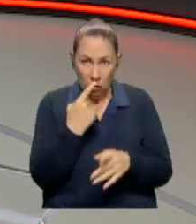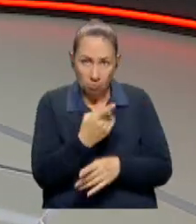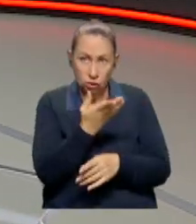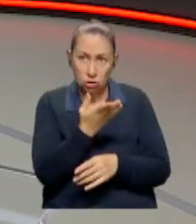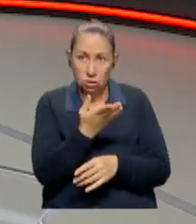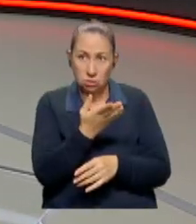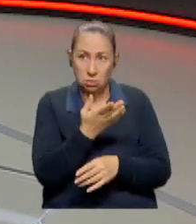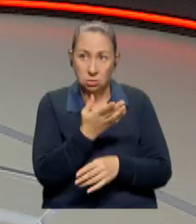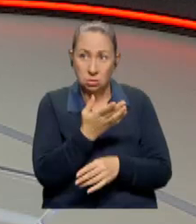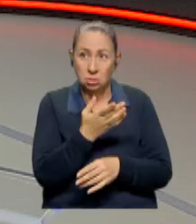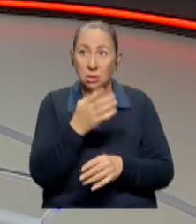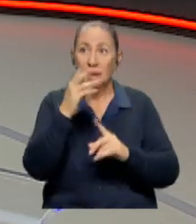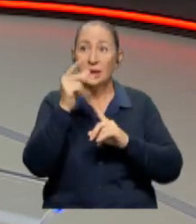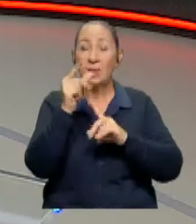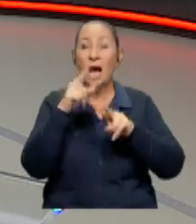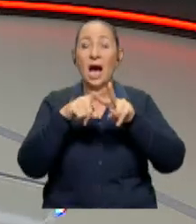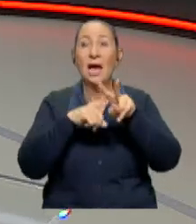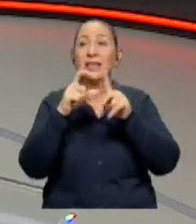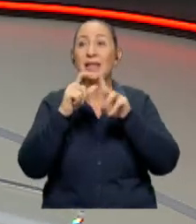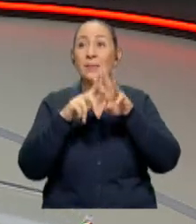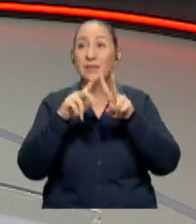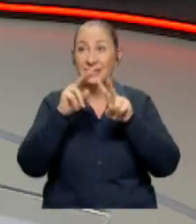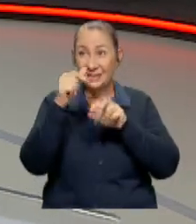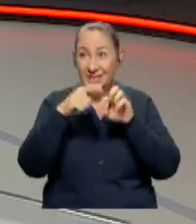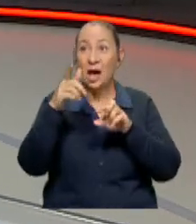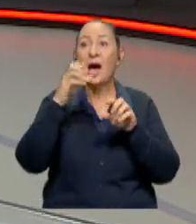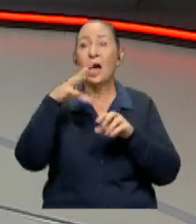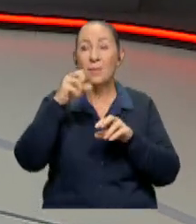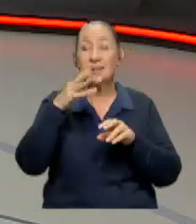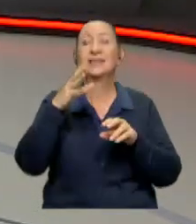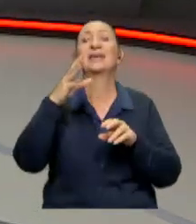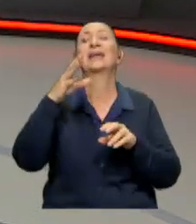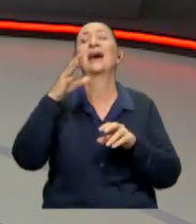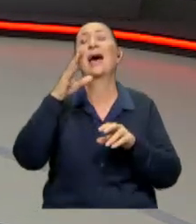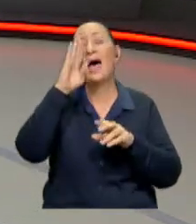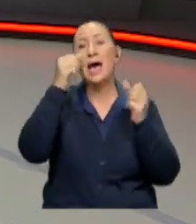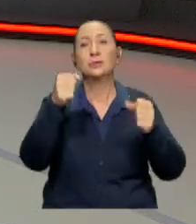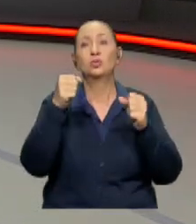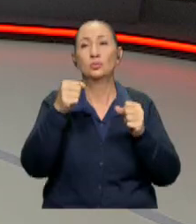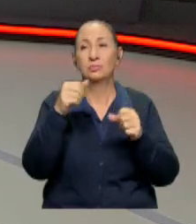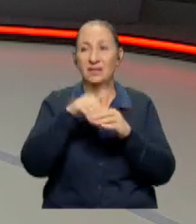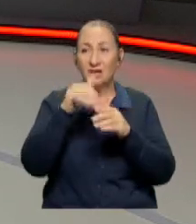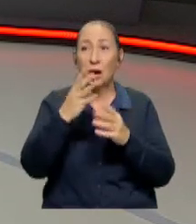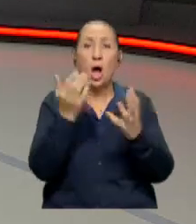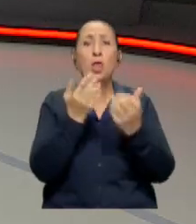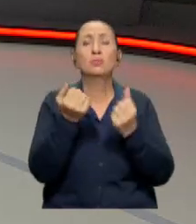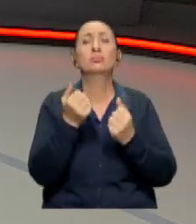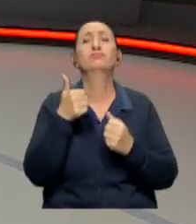yani. İbrahim Aydemir, AK Parti Erzurum Milletvekili, alım gücü arttı demiş.